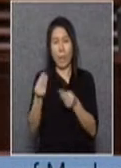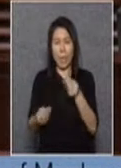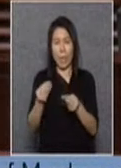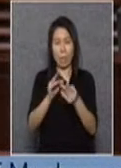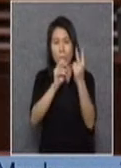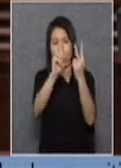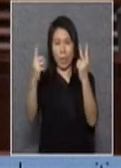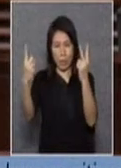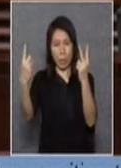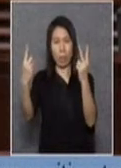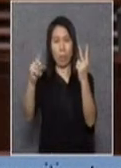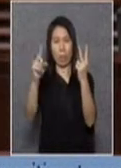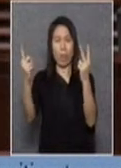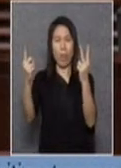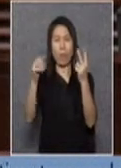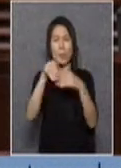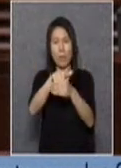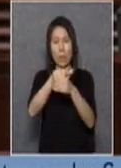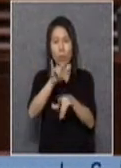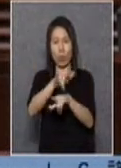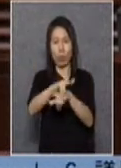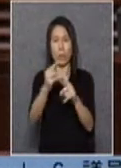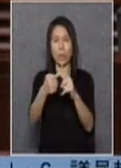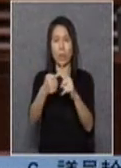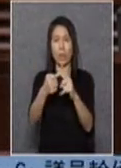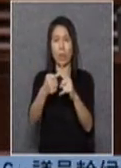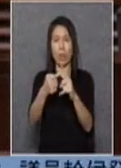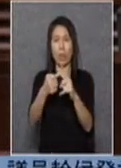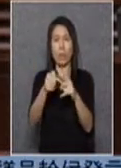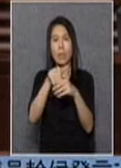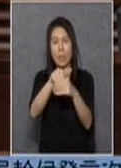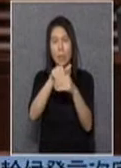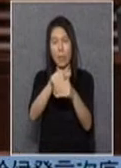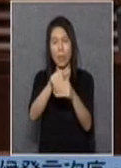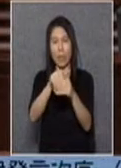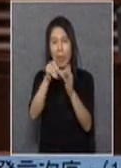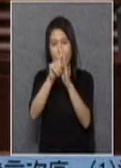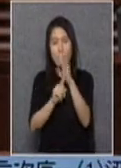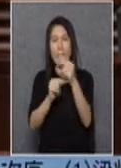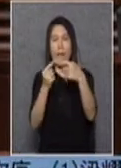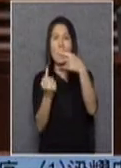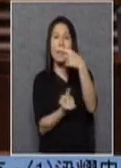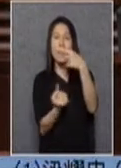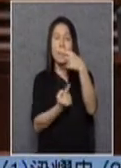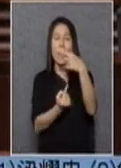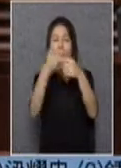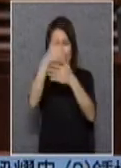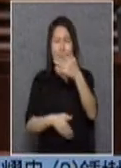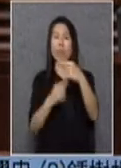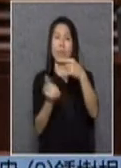2011年呢，领取综援的人士的个案呢是少了10,000人，是